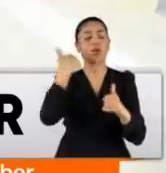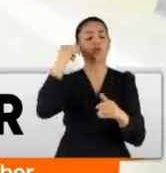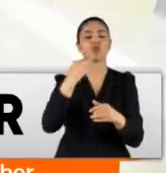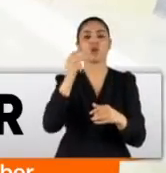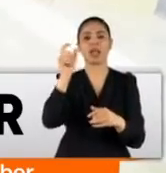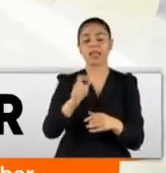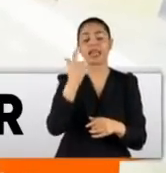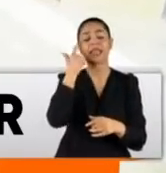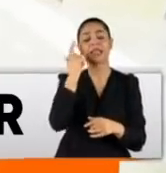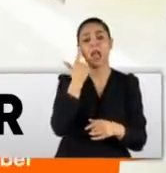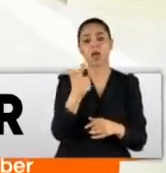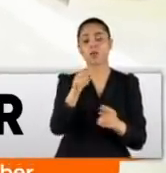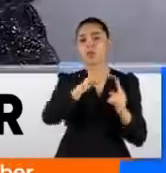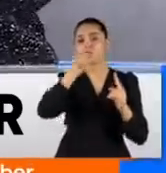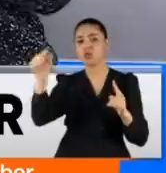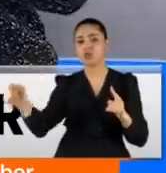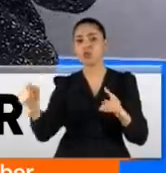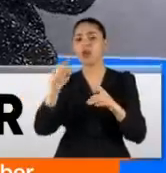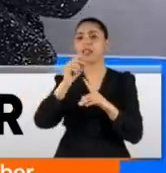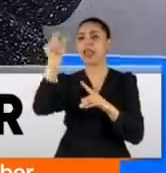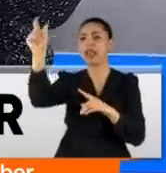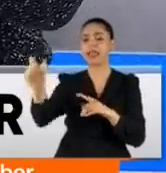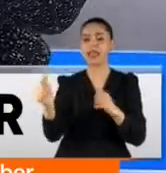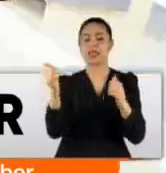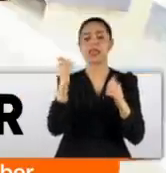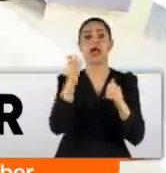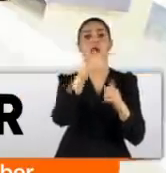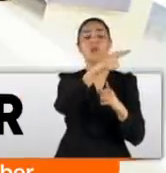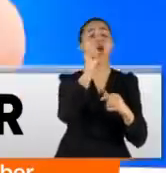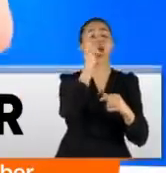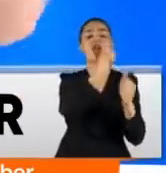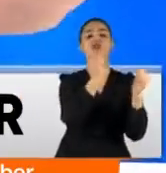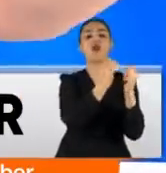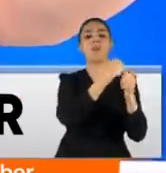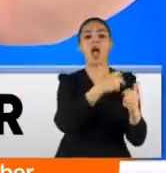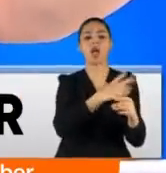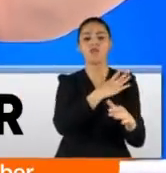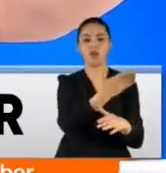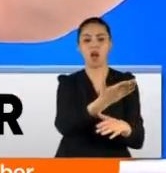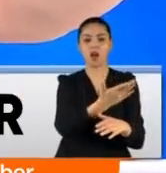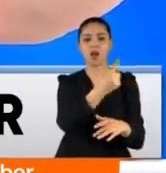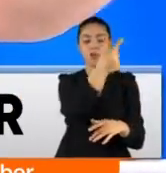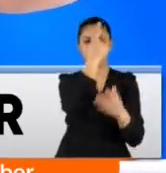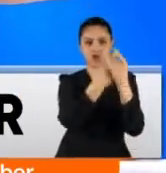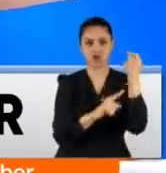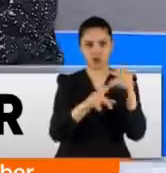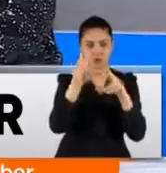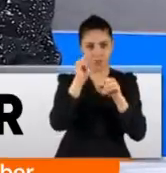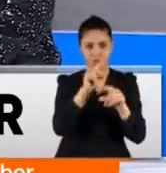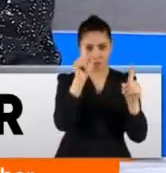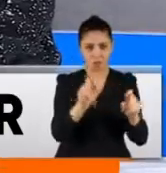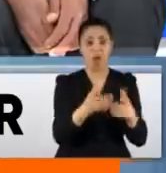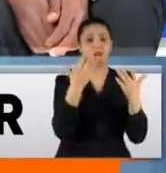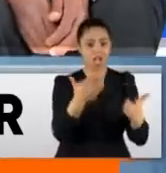kadın iddiaya göre bu süreçte İsa Akman'la birlikteydi. Selva çırılçıplak mı yatıyor odada? Evet. Aynen. Bildiğin.